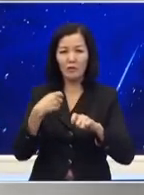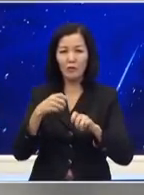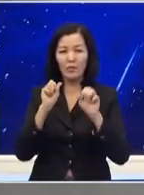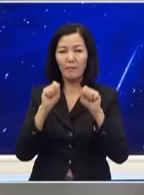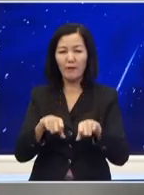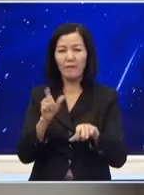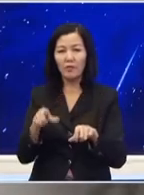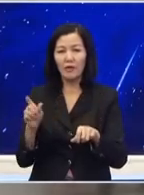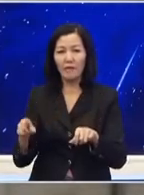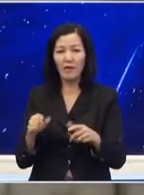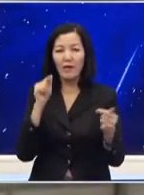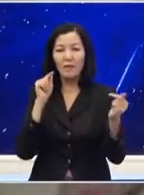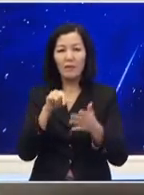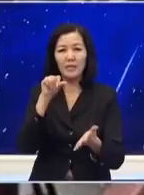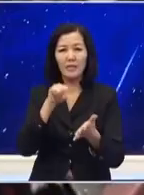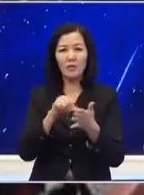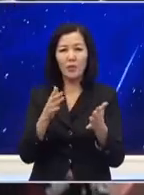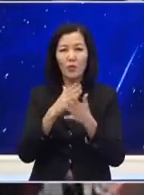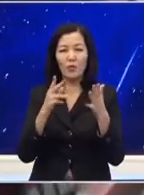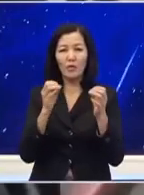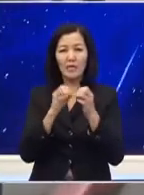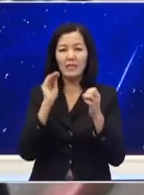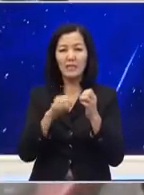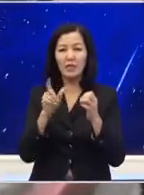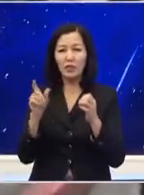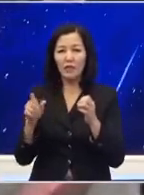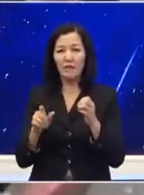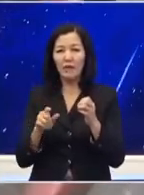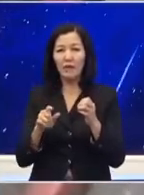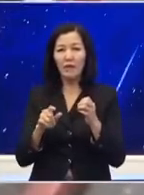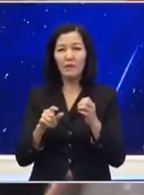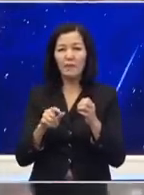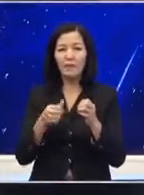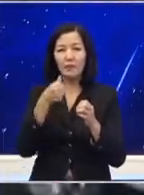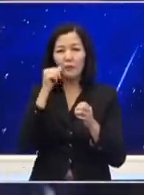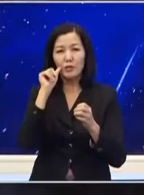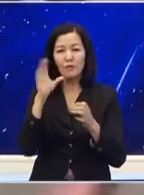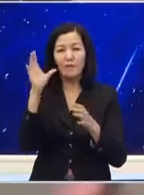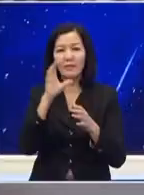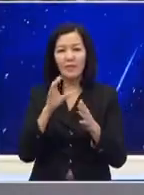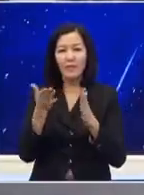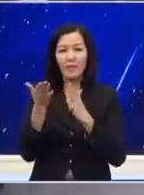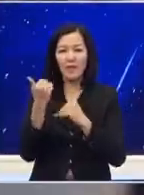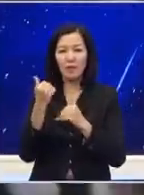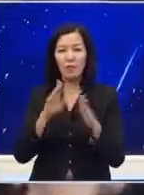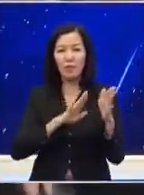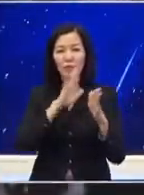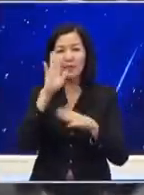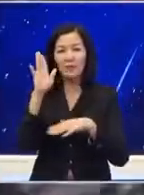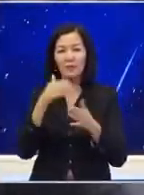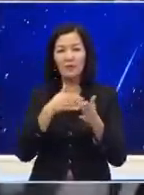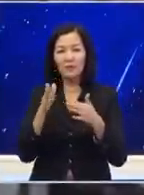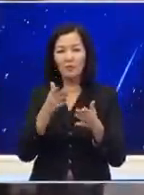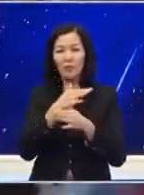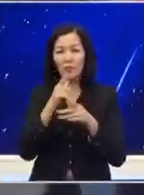прав человека. В протестах приняли участие около 10 тысяч человек. В минувшую среду на рассвете, в отсутствие